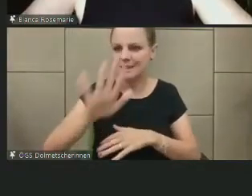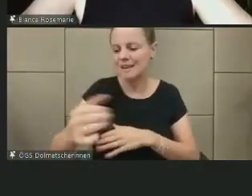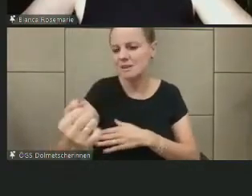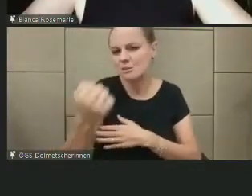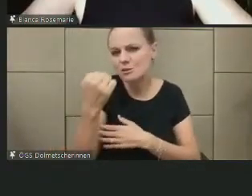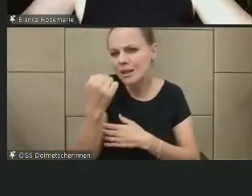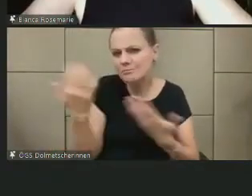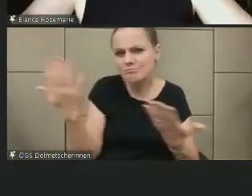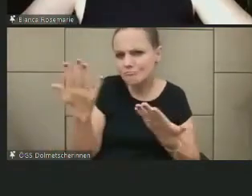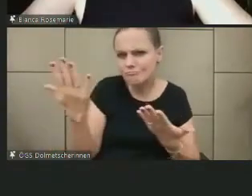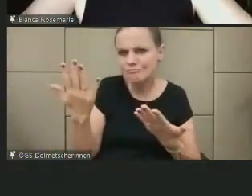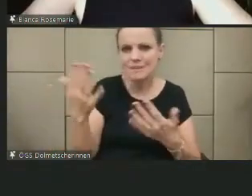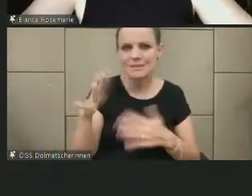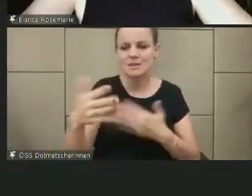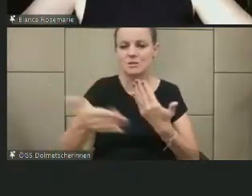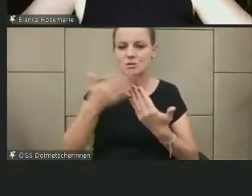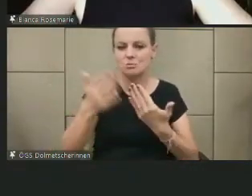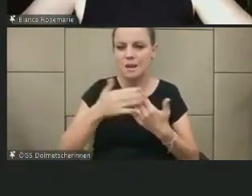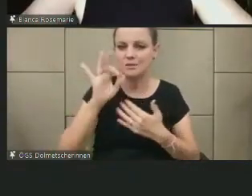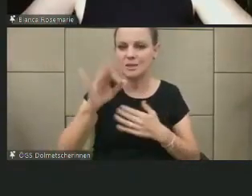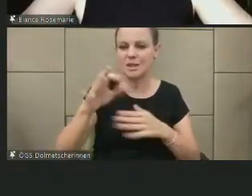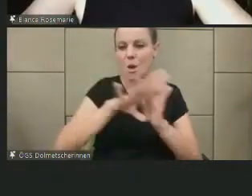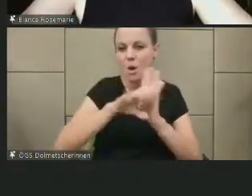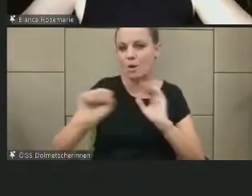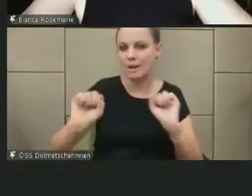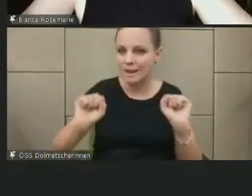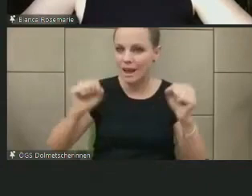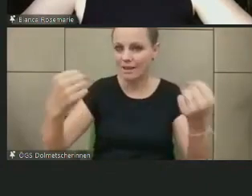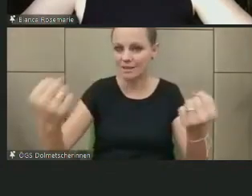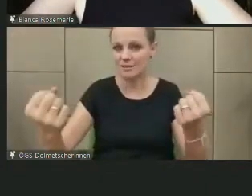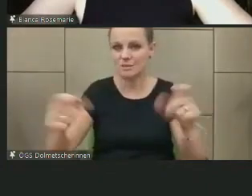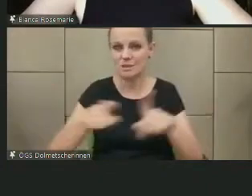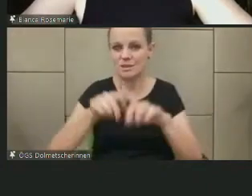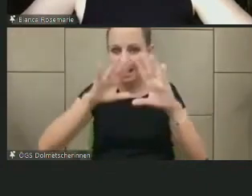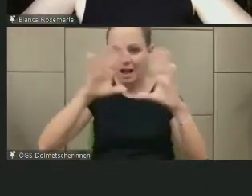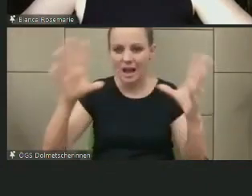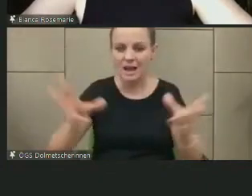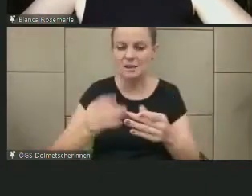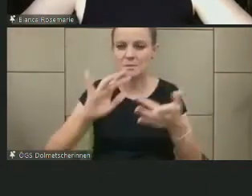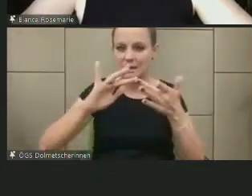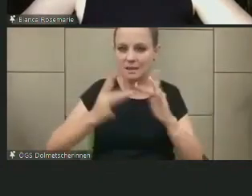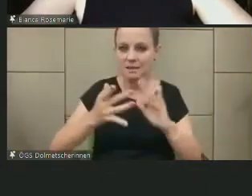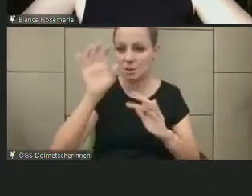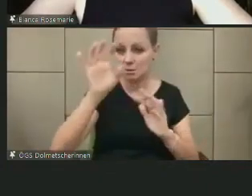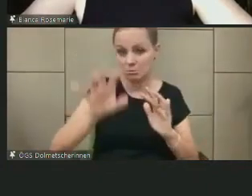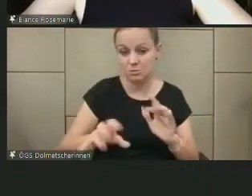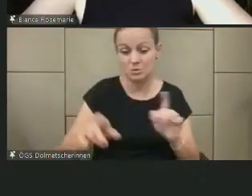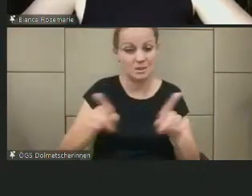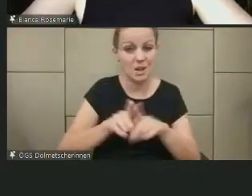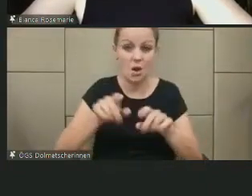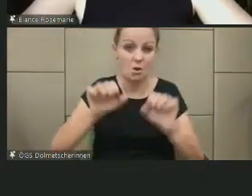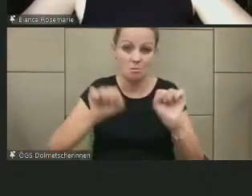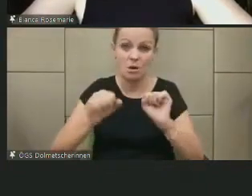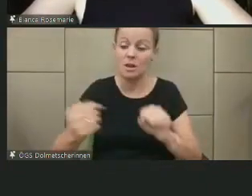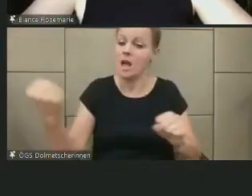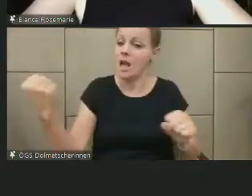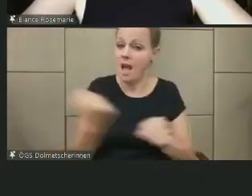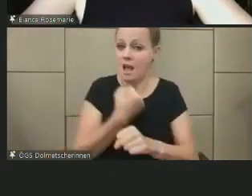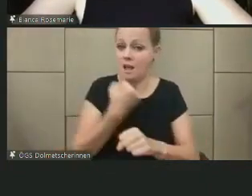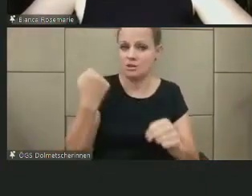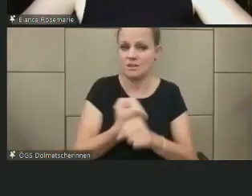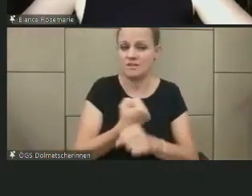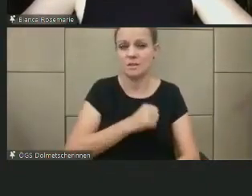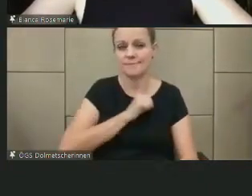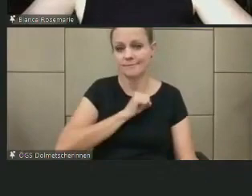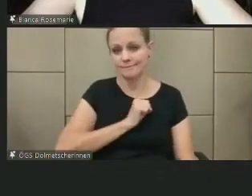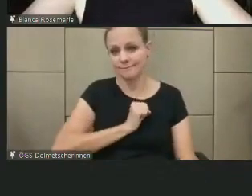macht dir Spaß? Dein Online-Aktivismus und generell im Internet posten kann auch anstrengend werden. Wenn ich das Gefühl habe, ich muss mich zu etwas zwingen,